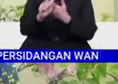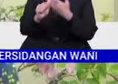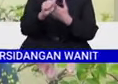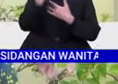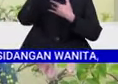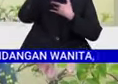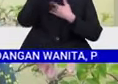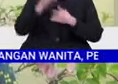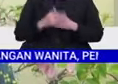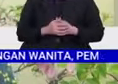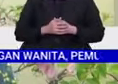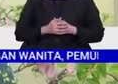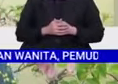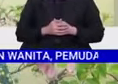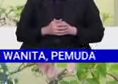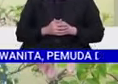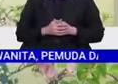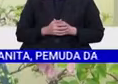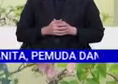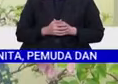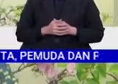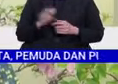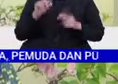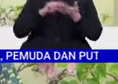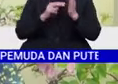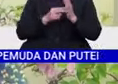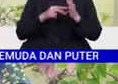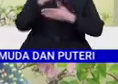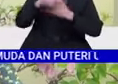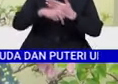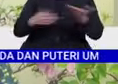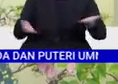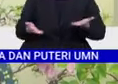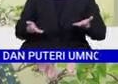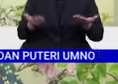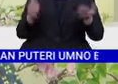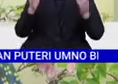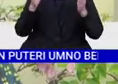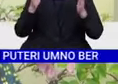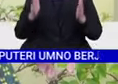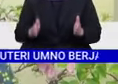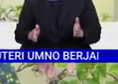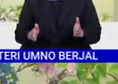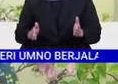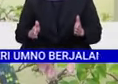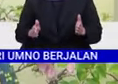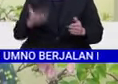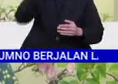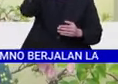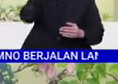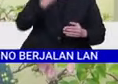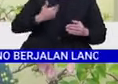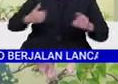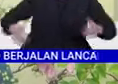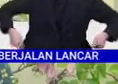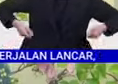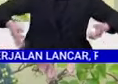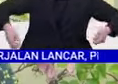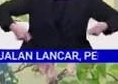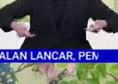tidak memerlukan data ke rumahnya bekas pakai orang yang tidak boleh bergerak ya ada halangan macam pun episode yang stroke dan sebagainya juga